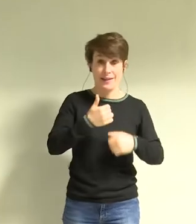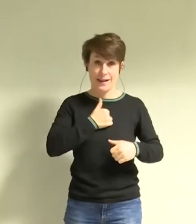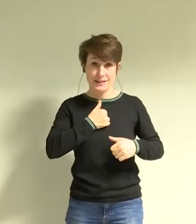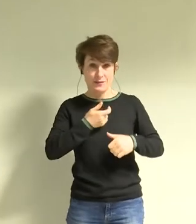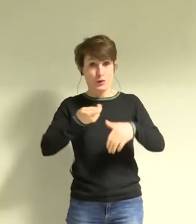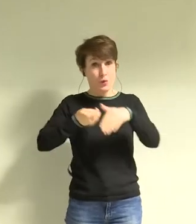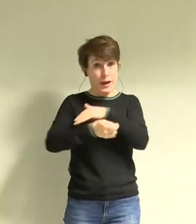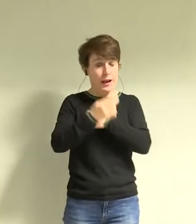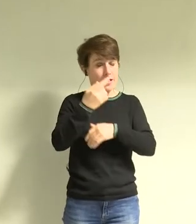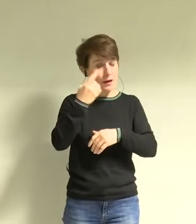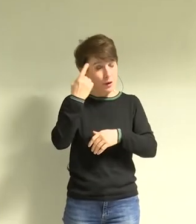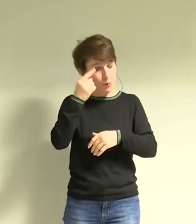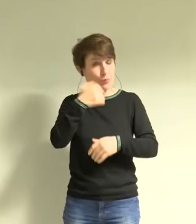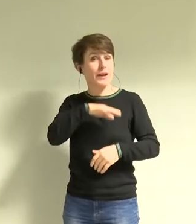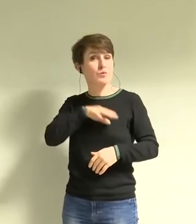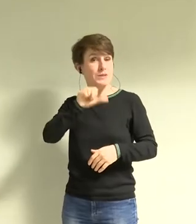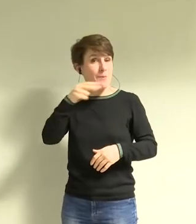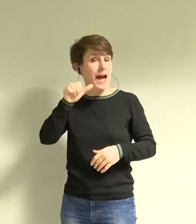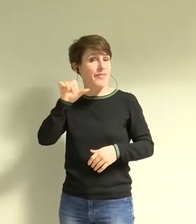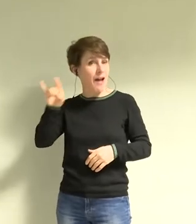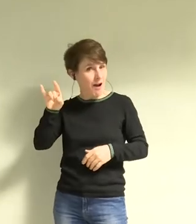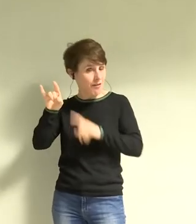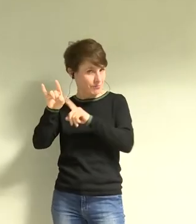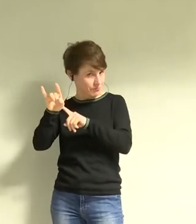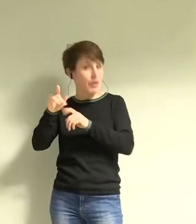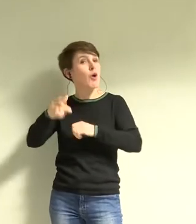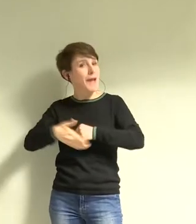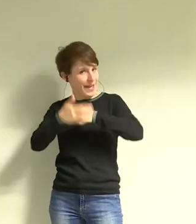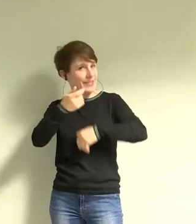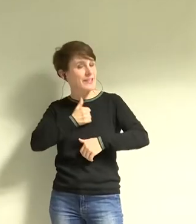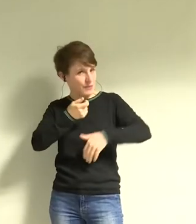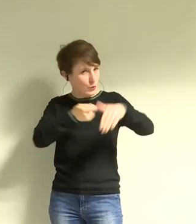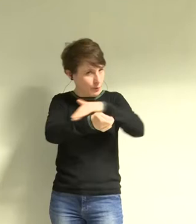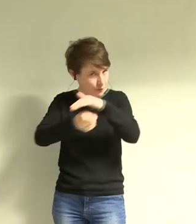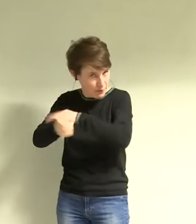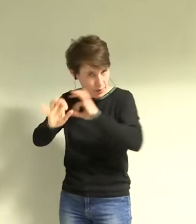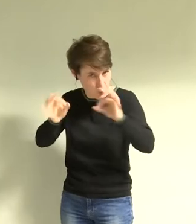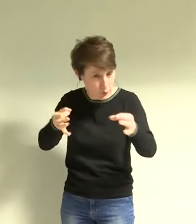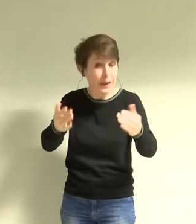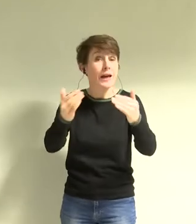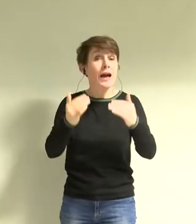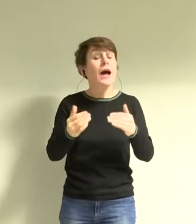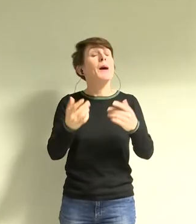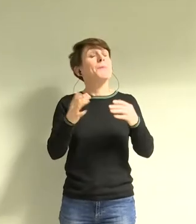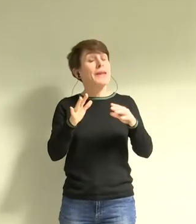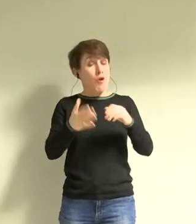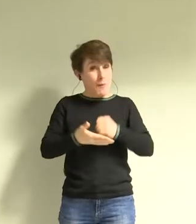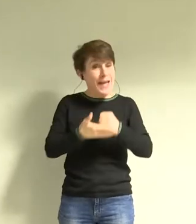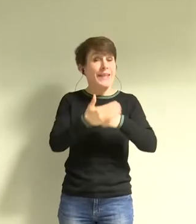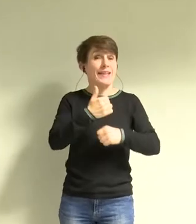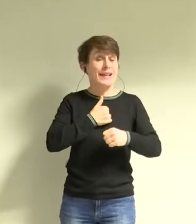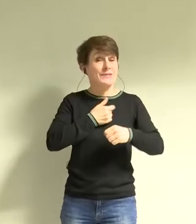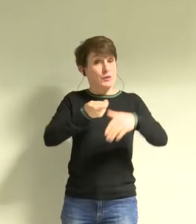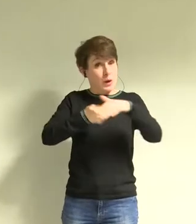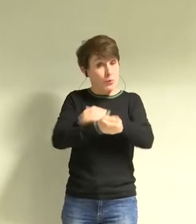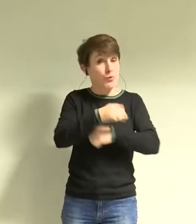nationale pour l'amélioration de l'habitat dans l'aisne à ok et donc après qui rajoute après déduction des aides individuelles finance et donc par la métropole